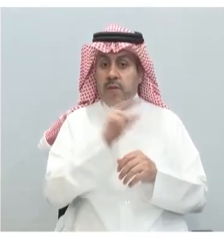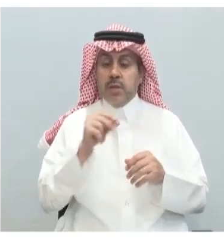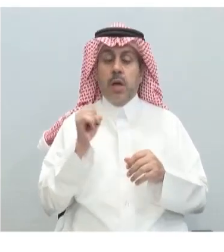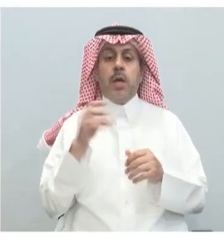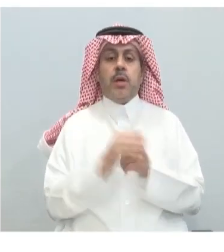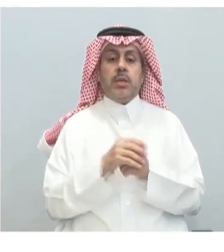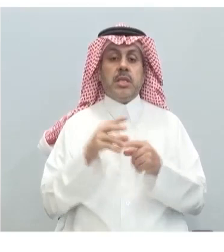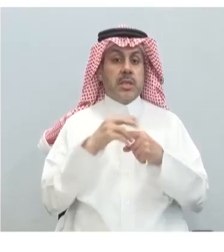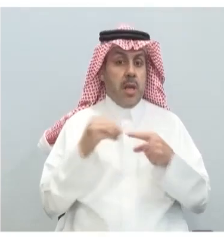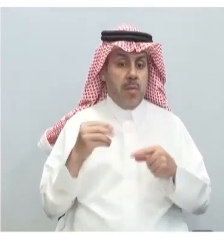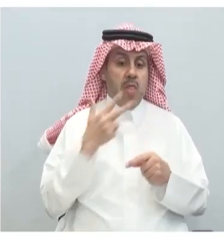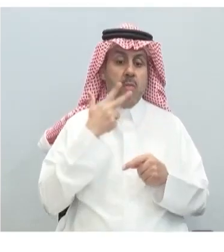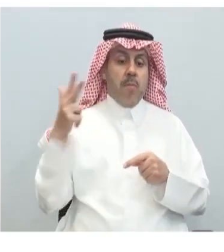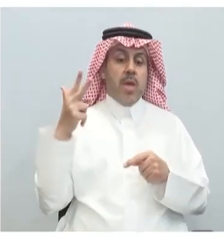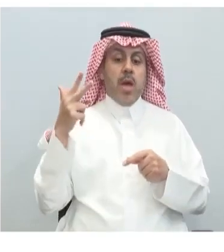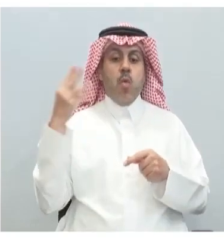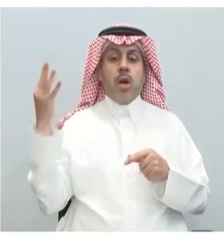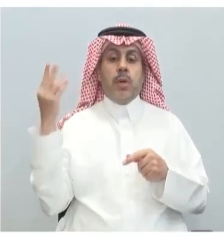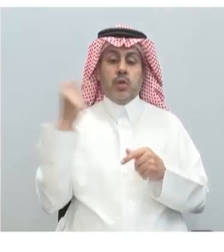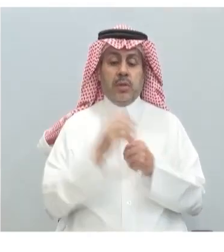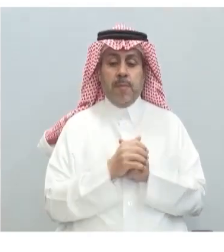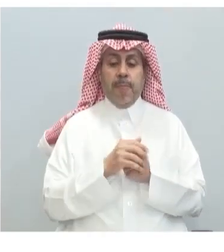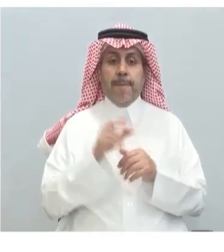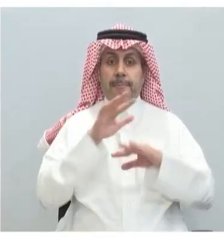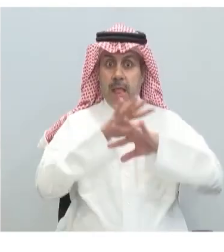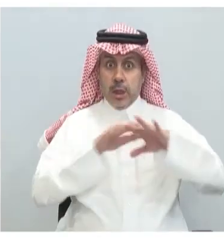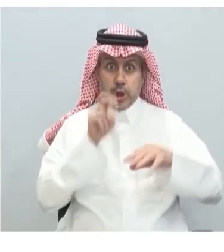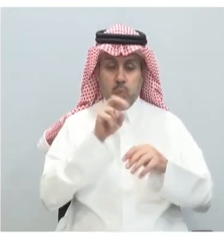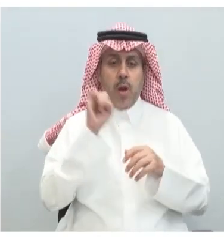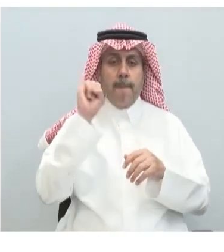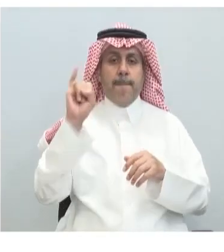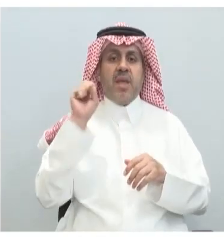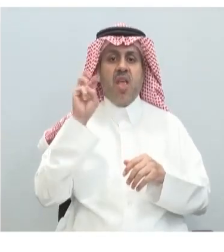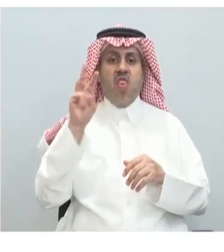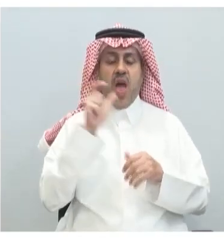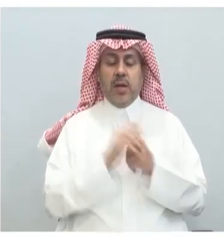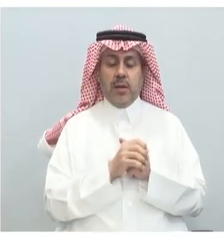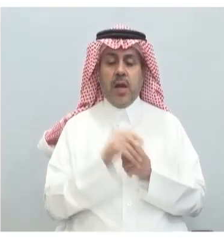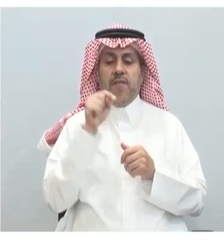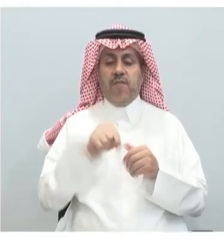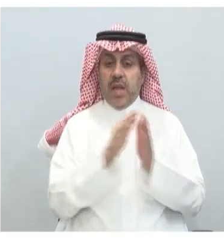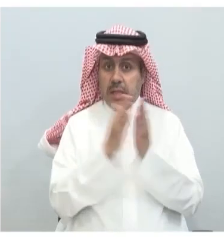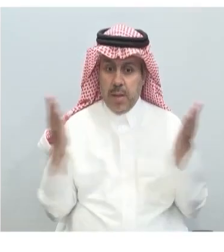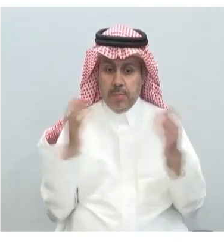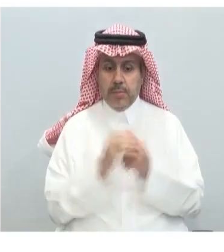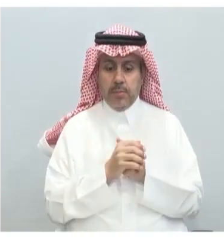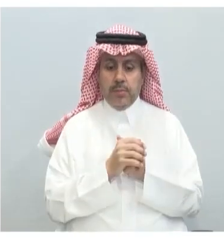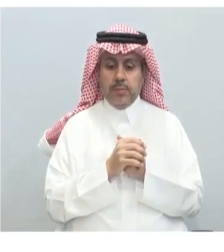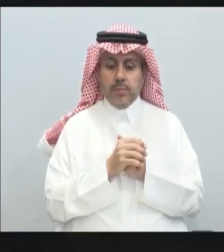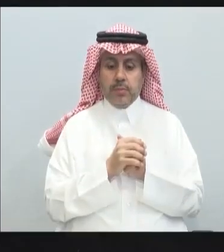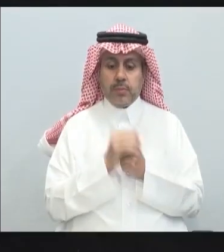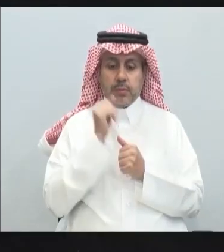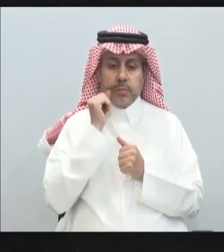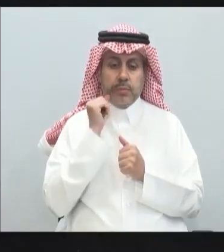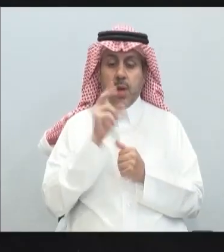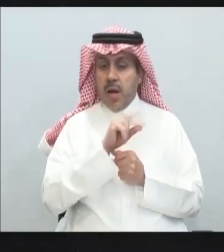سالب 800 9 كيلو جول هذا هو غاز الميثان موجوده لديك القيمه في الكتاب هذه هي اذا